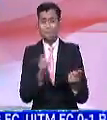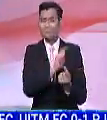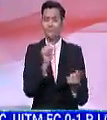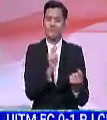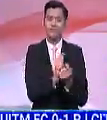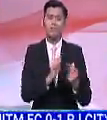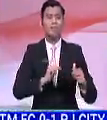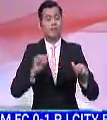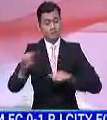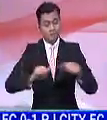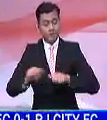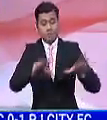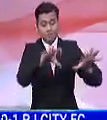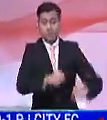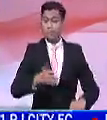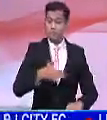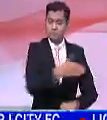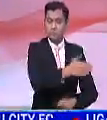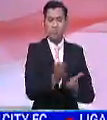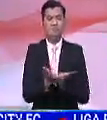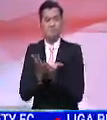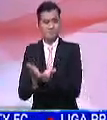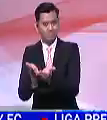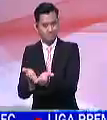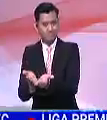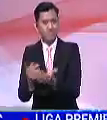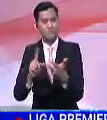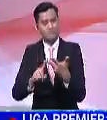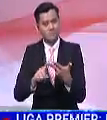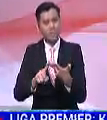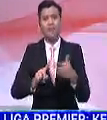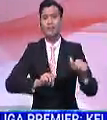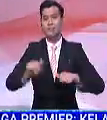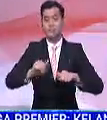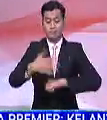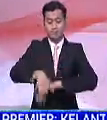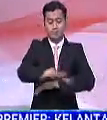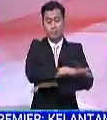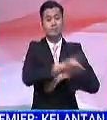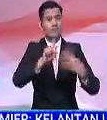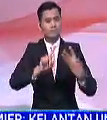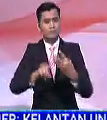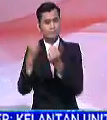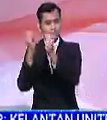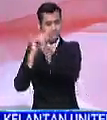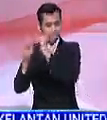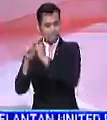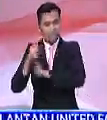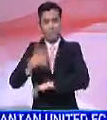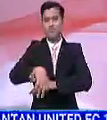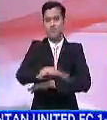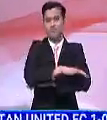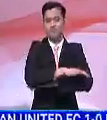untuk aktiviti menangkap ikan, bot-bot kecil dan perkapalan serta aktiviti pantai dan sukan laut.